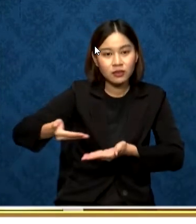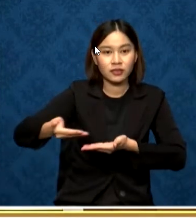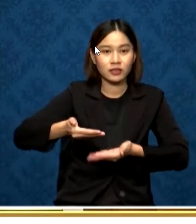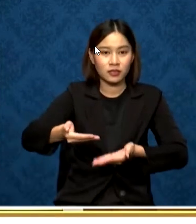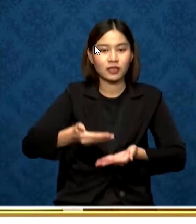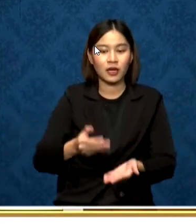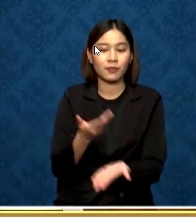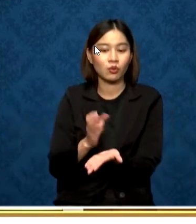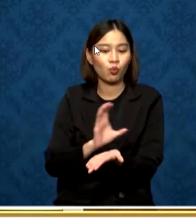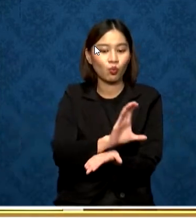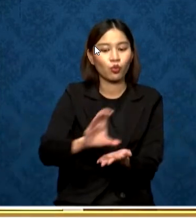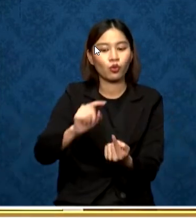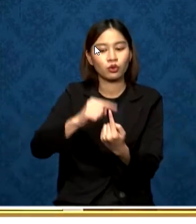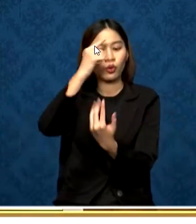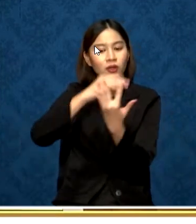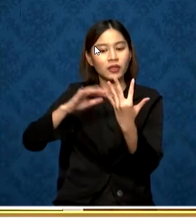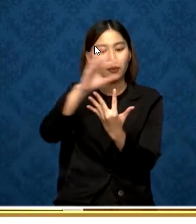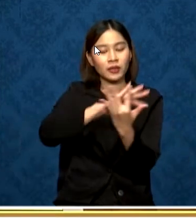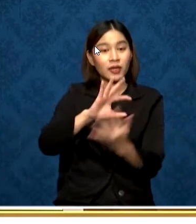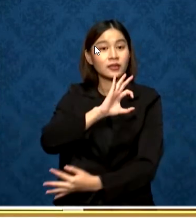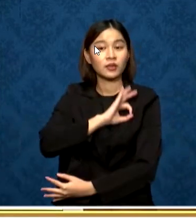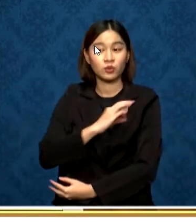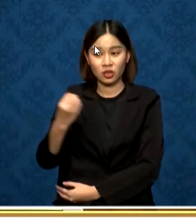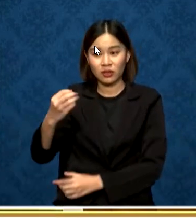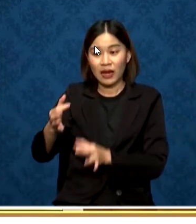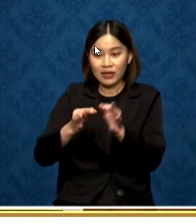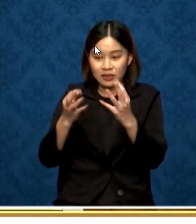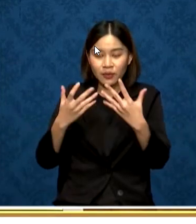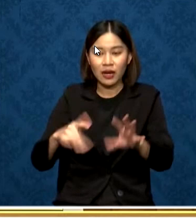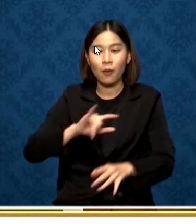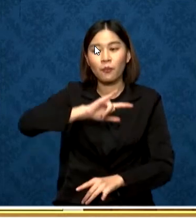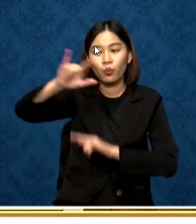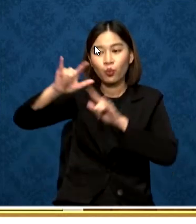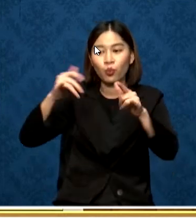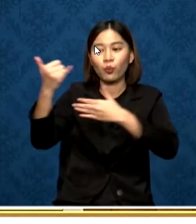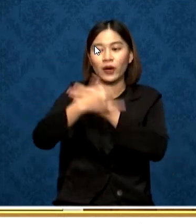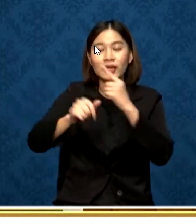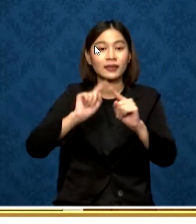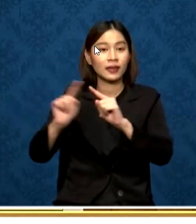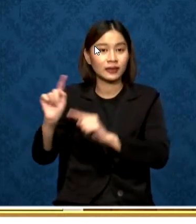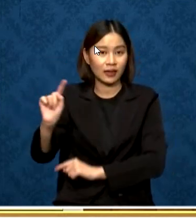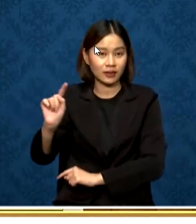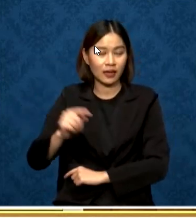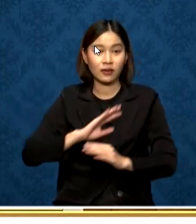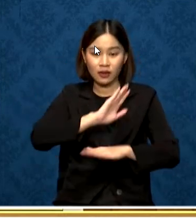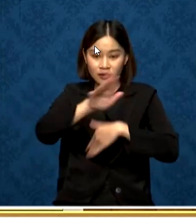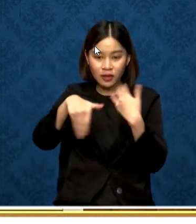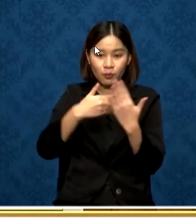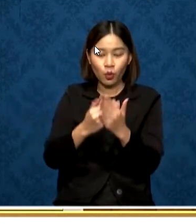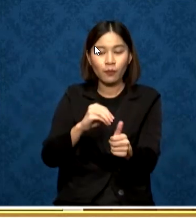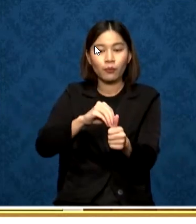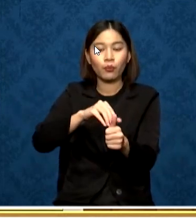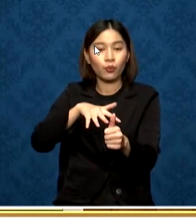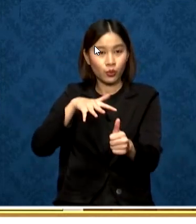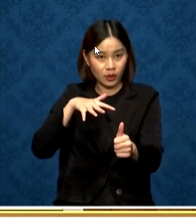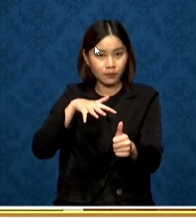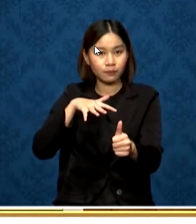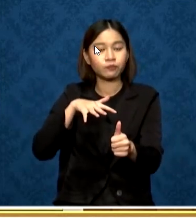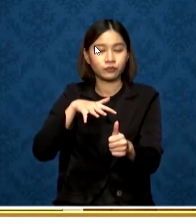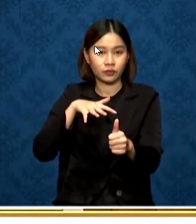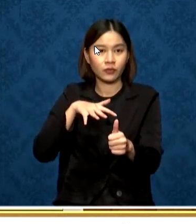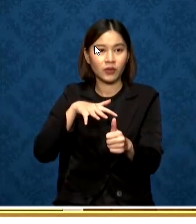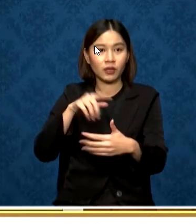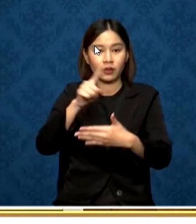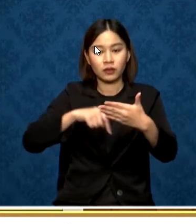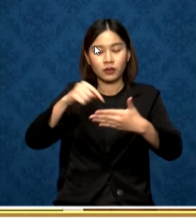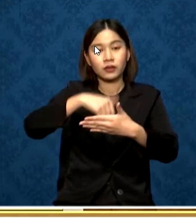ยนะครับเมื่อกี้ท่านสมาชิกได้บอกไปแล้วผมเดินทางไปประเทศใดบ้างแต่ในแง่ของภาพรวมเนี่ยเป็นหน้าที่ของผู้นำที่ได้รับเลือ